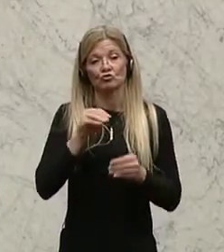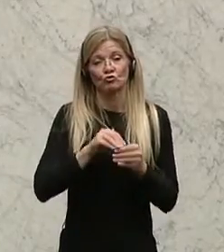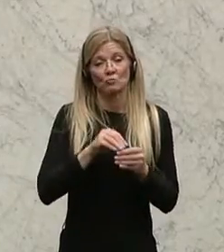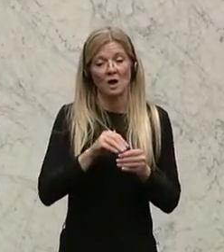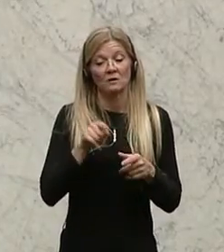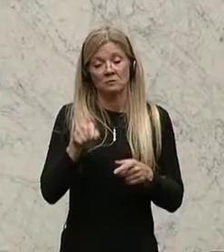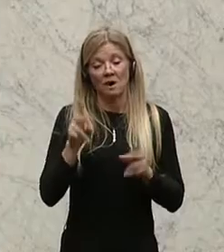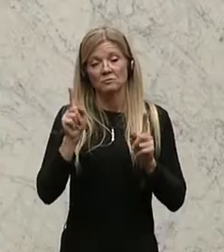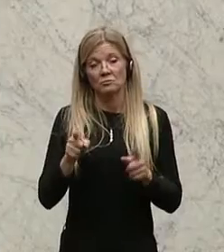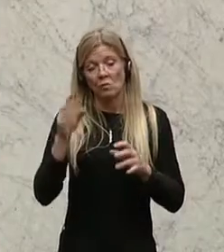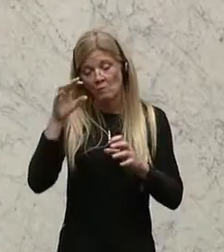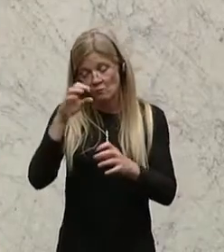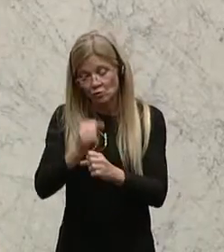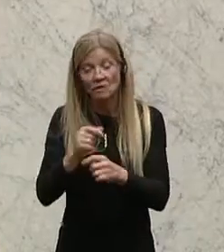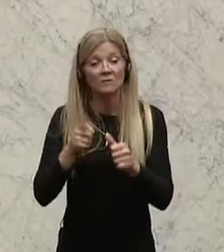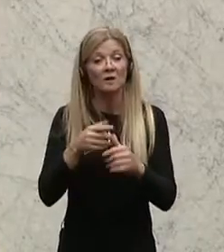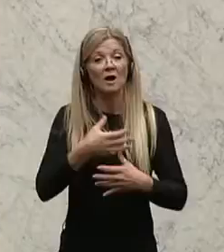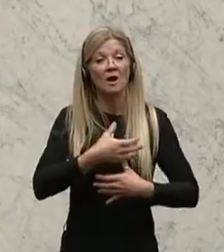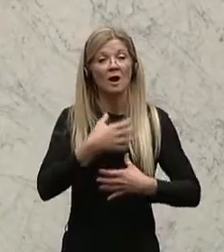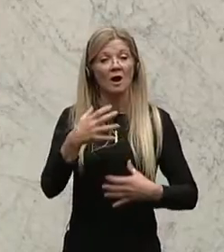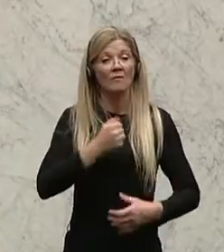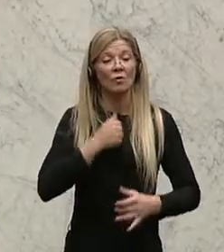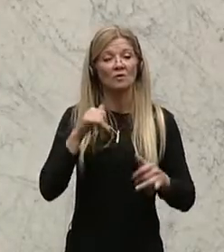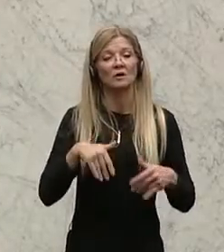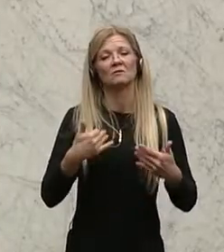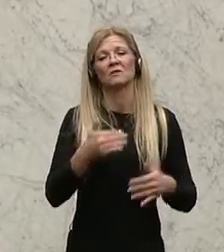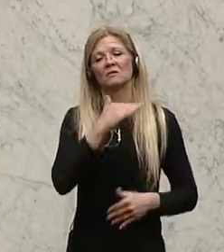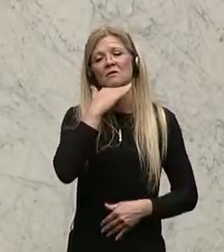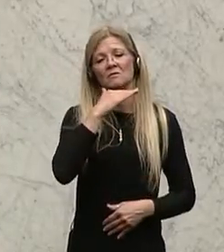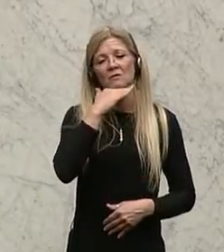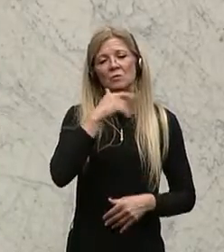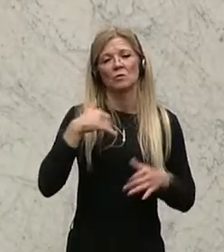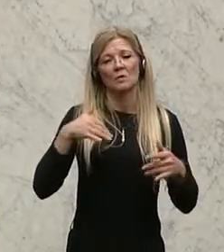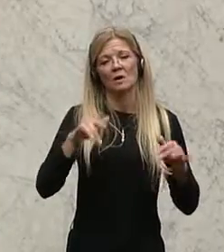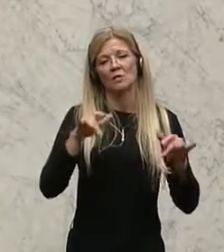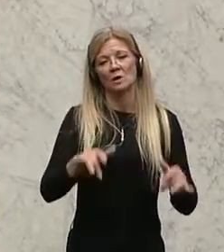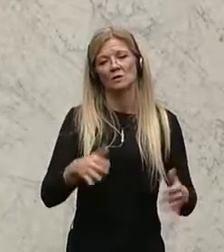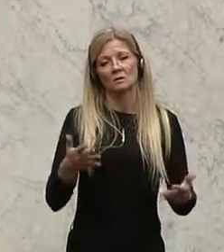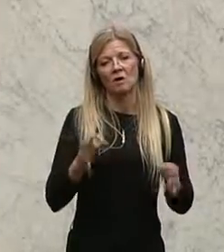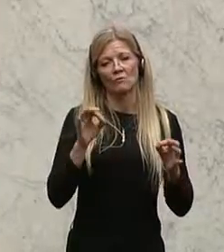erfolgreich sind, haben Sie so viele Millionen für Ihre Digitalisierung, dass Sie gar nicht mehr wissen, wohin damit.